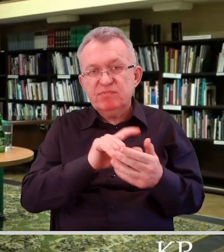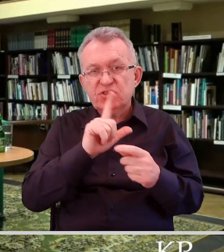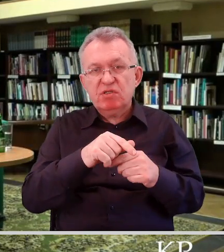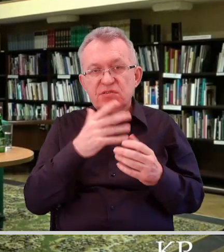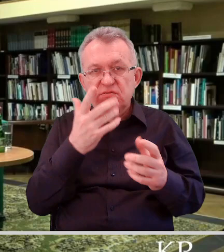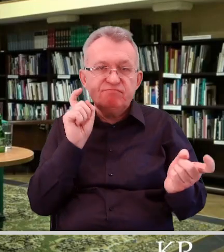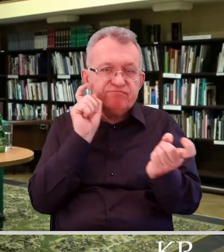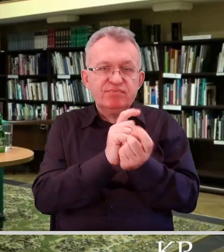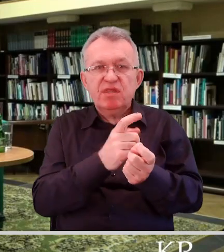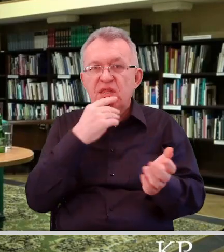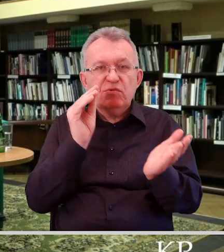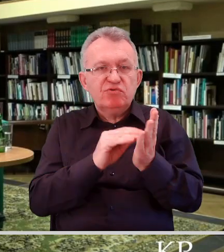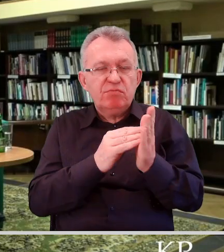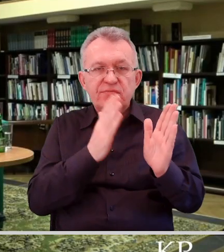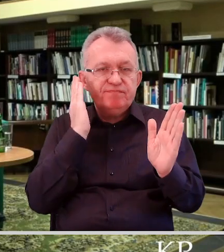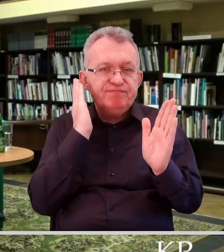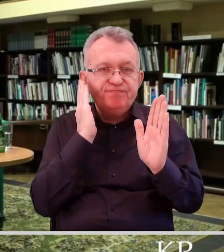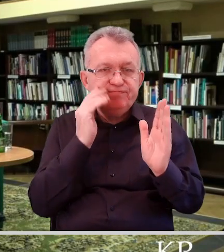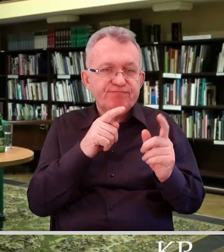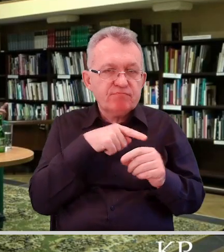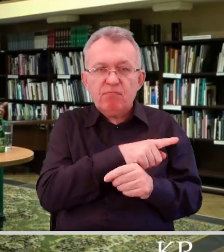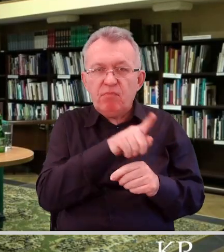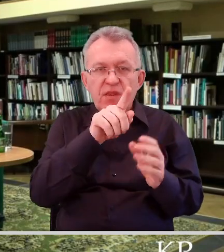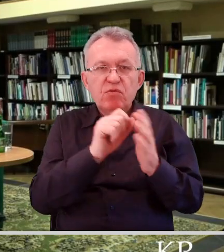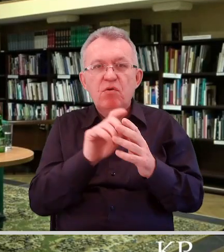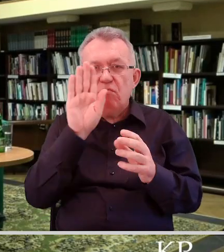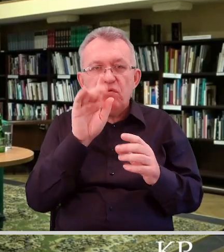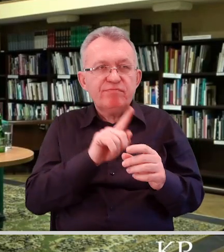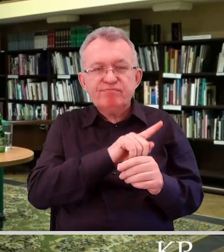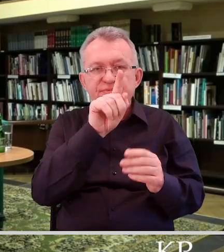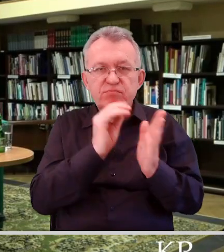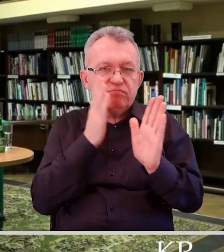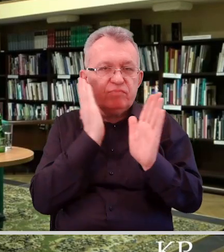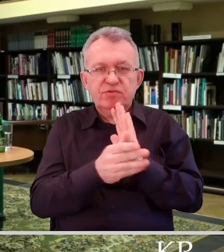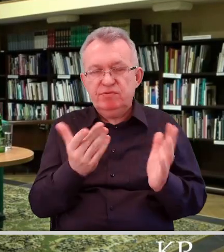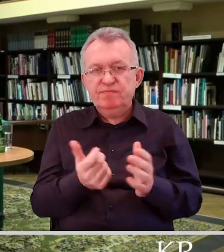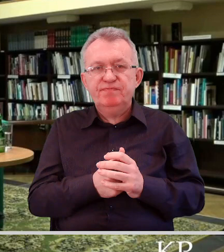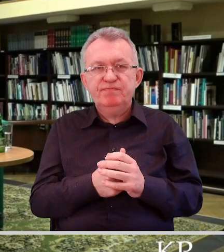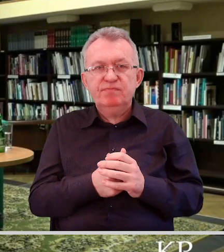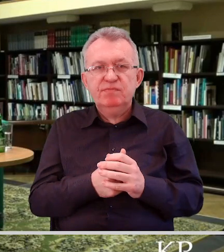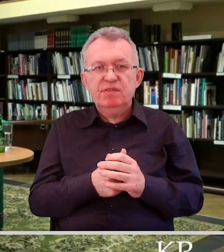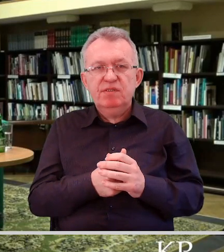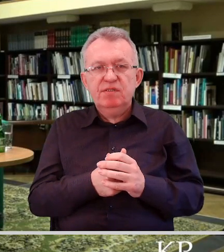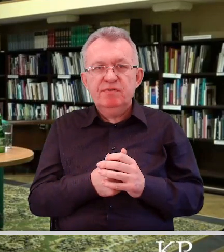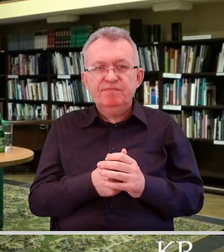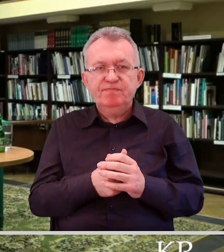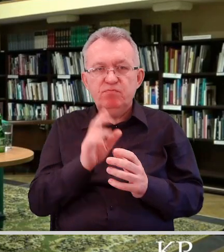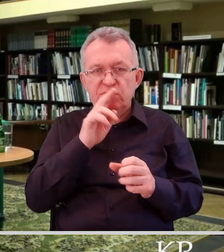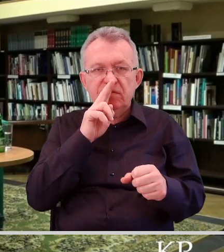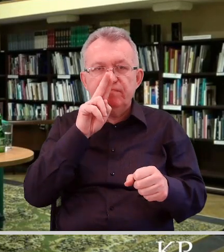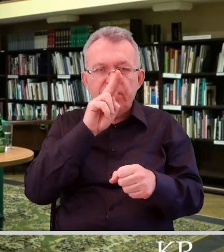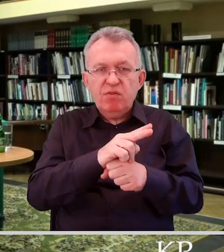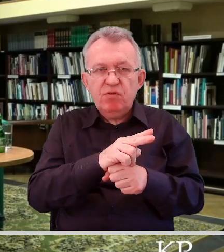śmiała powiedzieć, że nie potrzeba nam pośredników po to, żeby się kontaktować ze swoją duchowością. Czy mogłaby być patronką